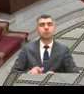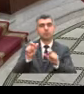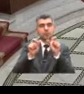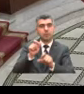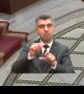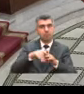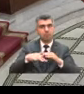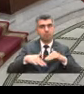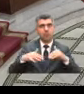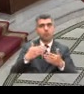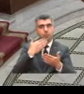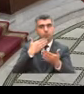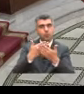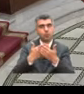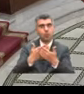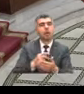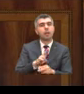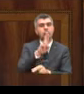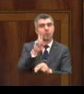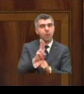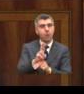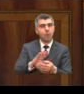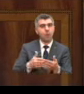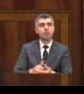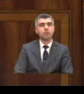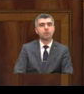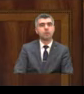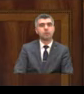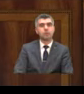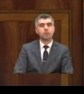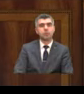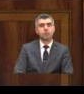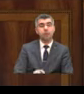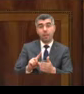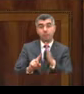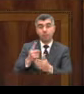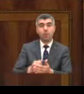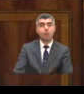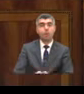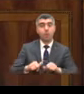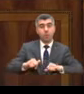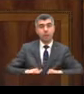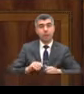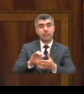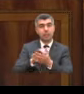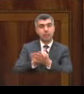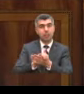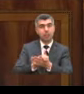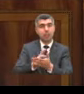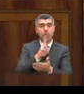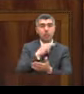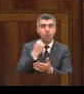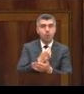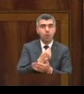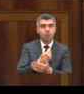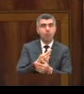النواب المحترمين، شكرا على أسئلتكم وعلى تفاعلكم وعلى اهتمامكم. أولا وزارة التضامن في إطار حكومي،